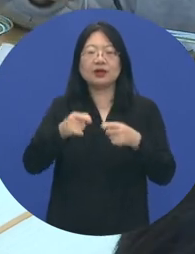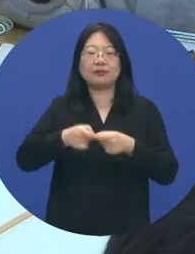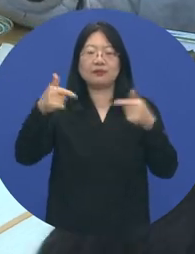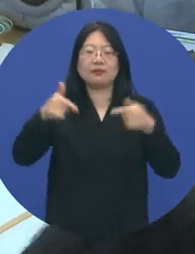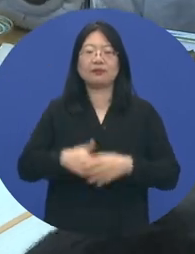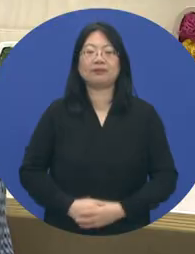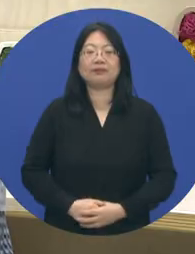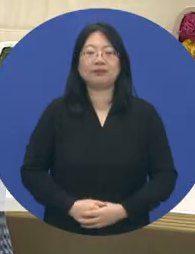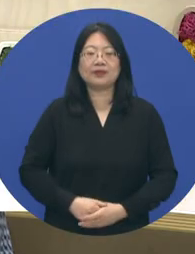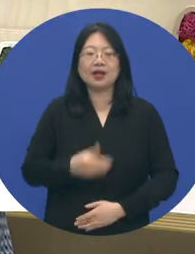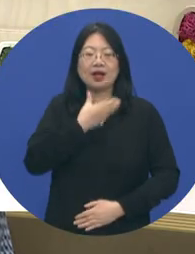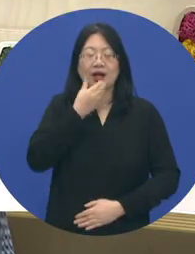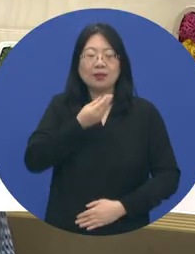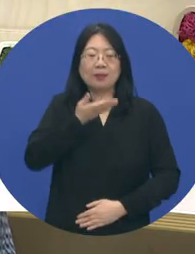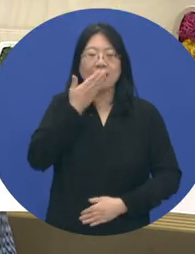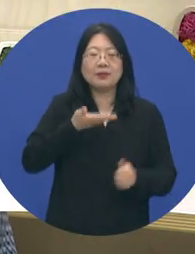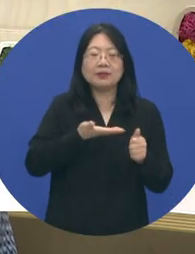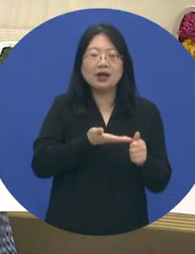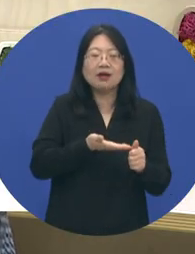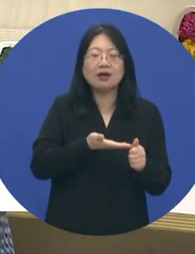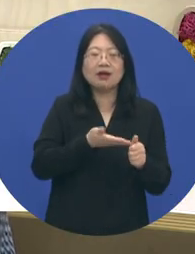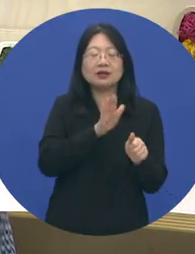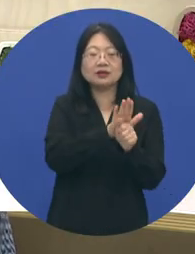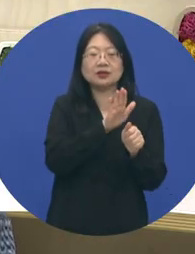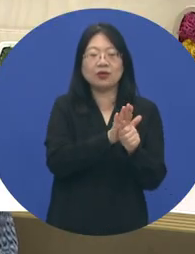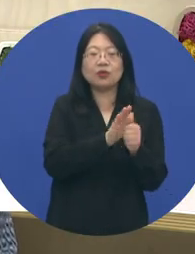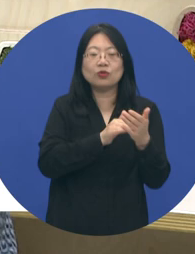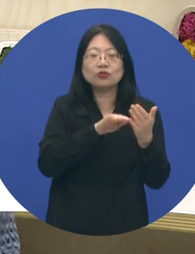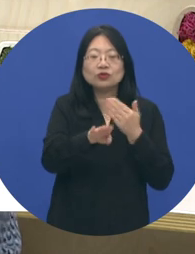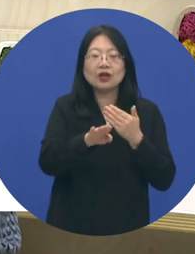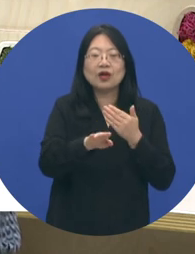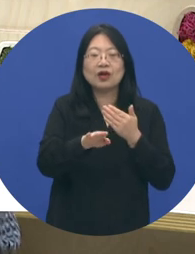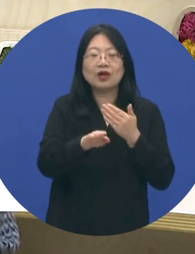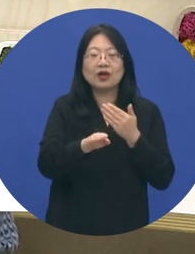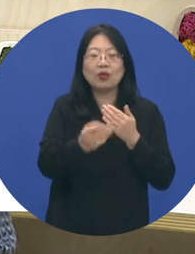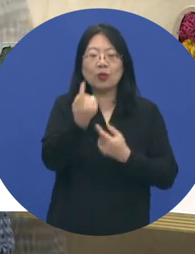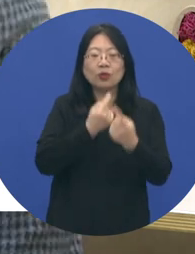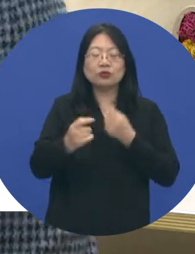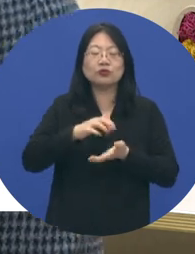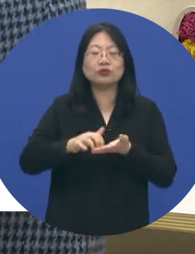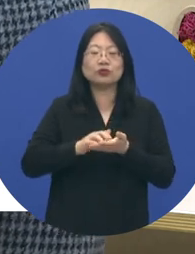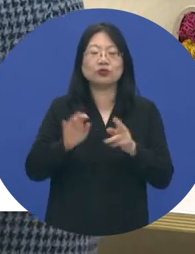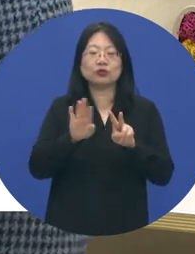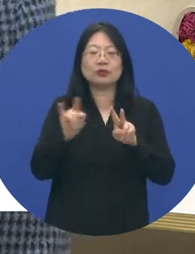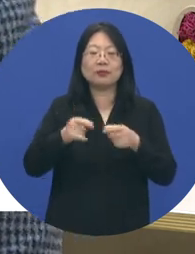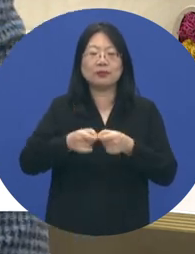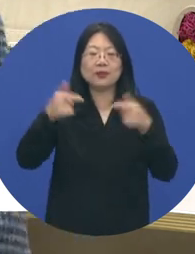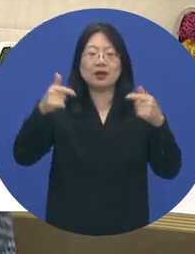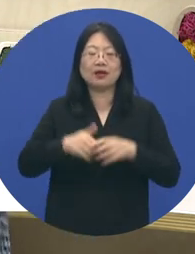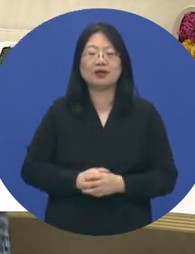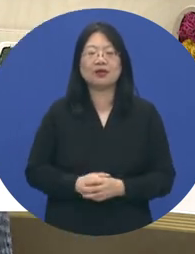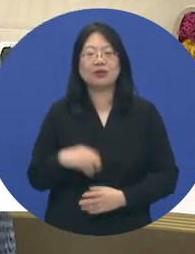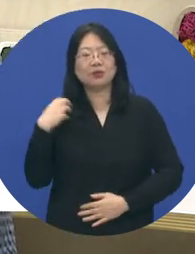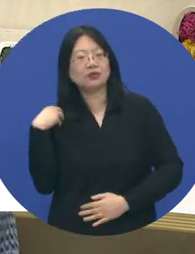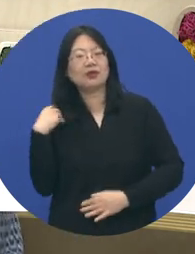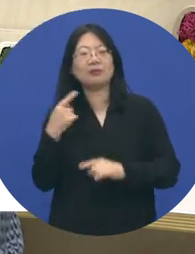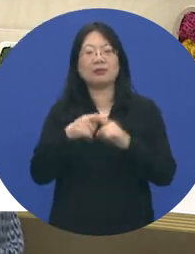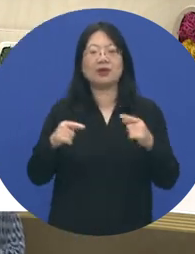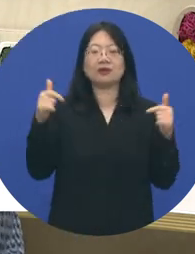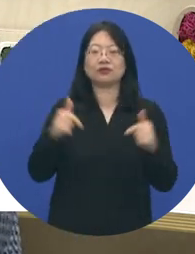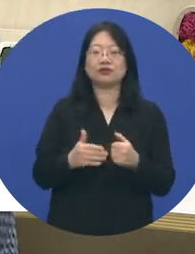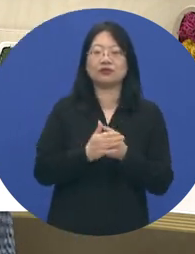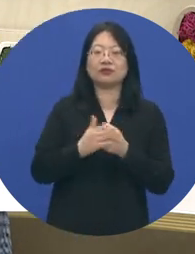겁니다. 행복밥상 지원 들어오면서는 2배로 늘었어요. 아무래도 부담이 반으로 준